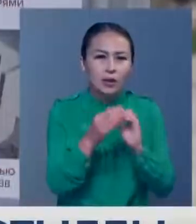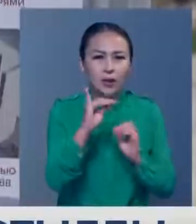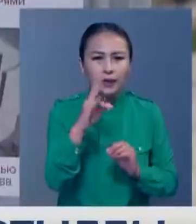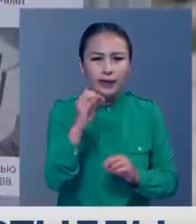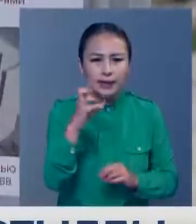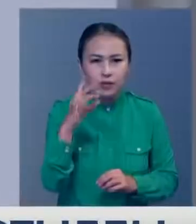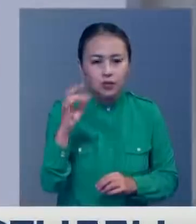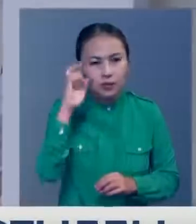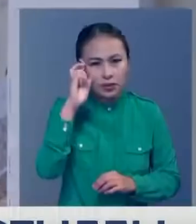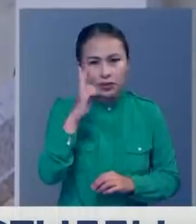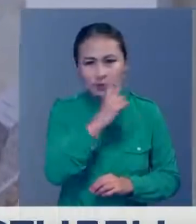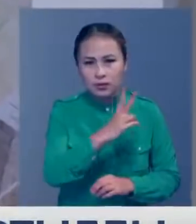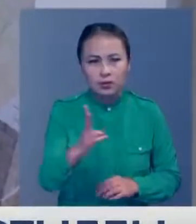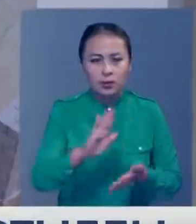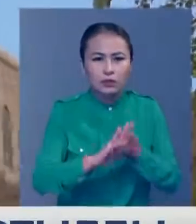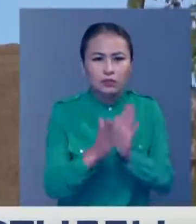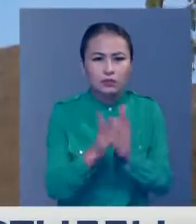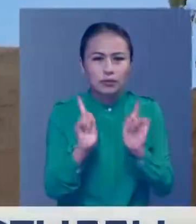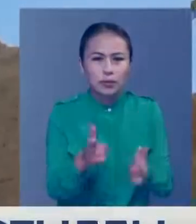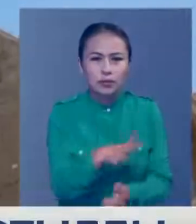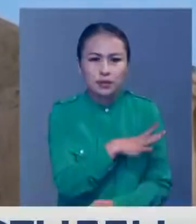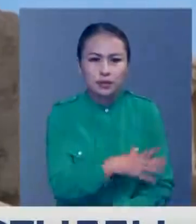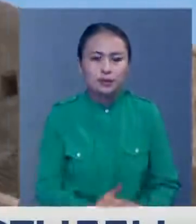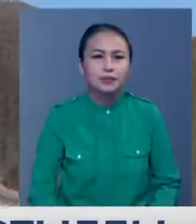барлығы ЮНЕСКО өкілдерімен келісіле отырып жүргізілді.